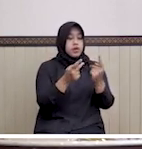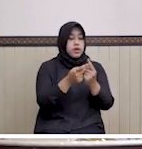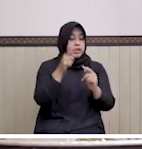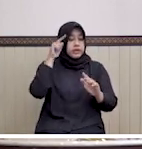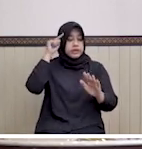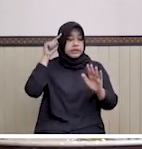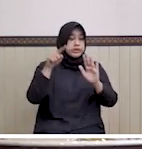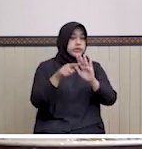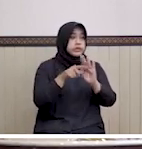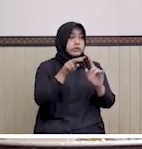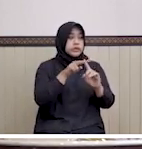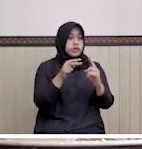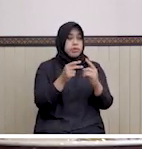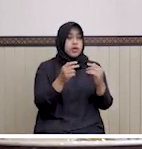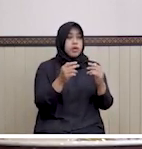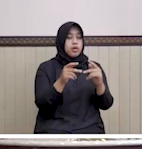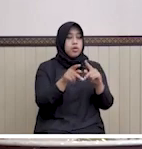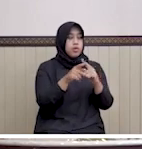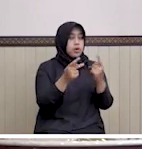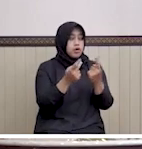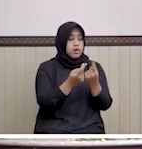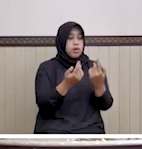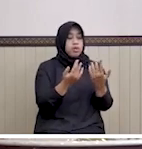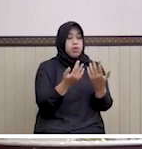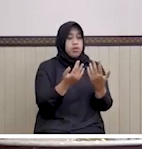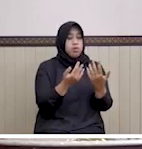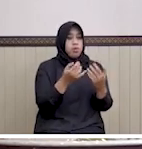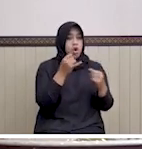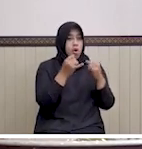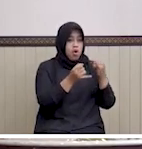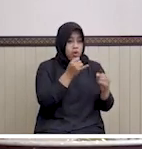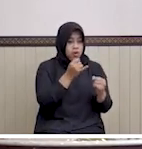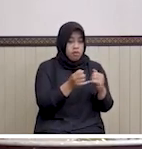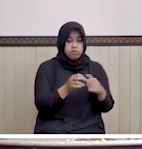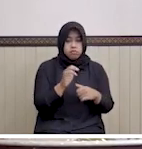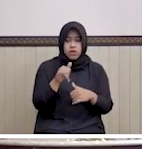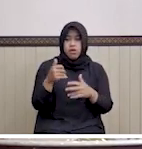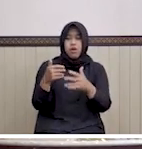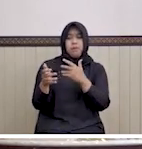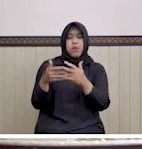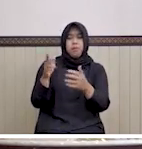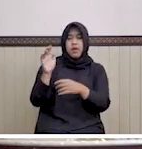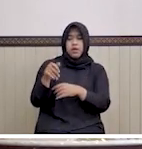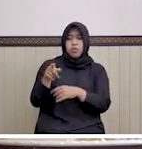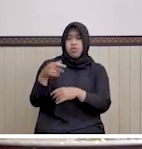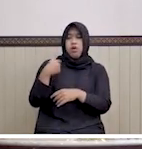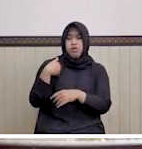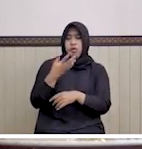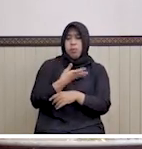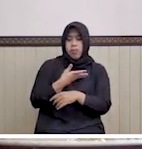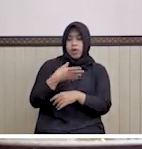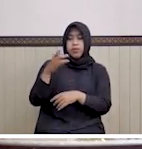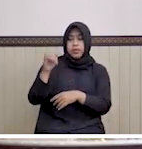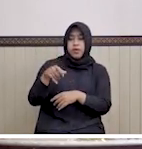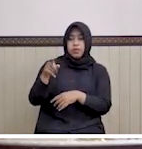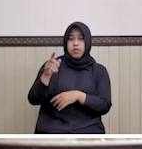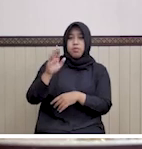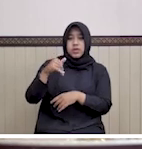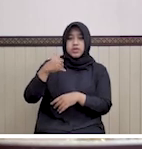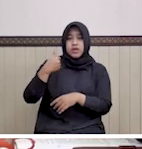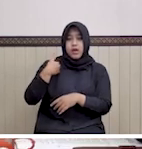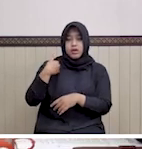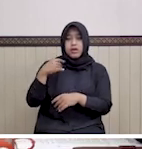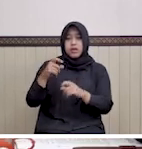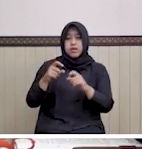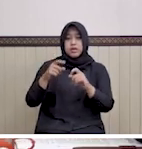sendiri mengolok-olok bahwa kemudian Yusra popolah Ungu iyo ono seng nggak gitu jadi masih ada